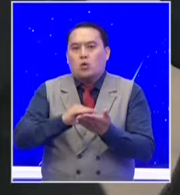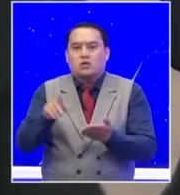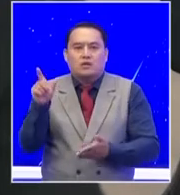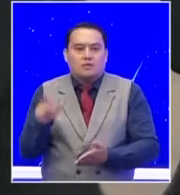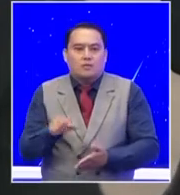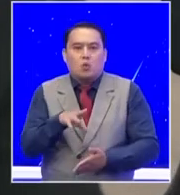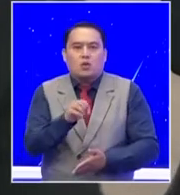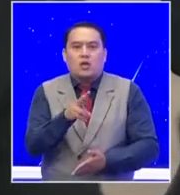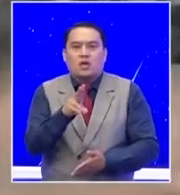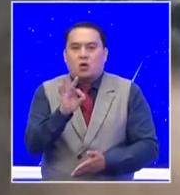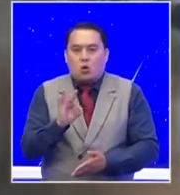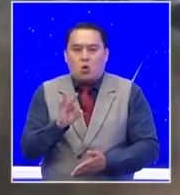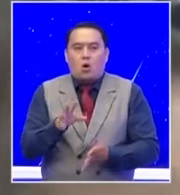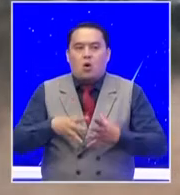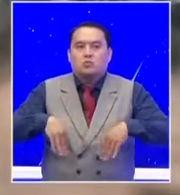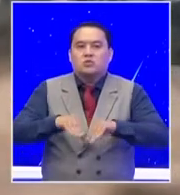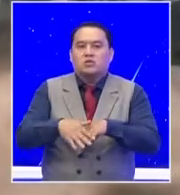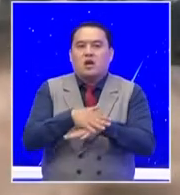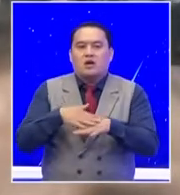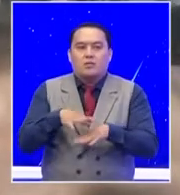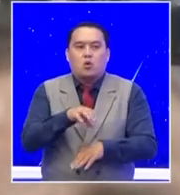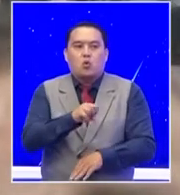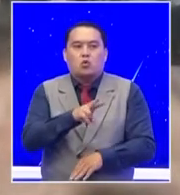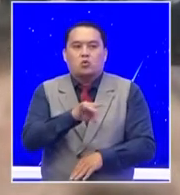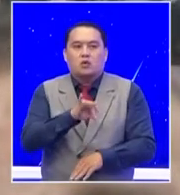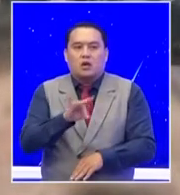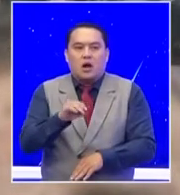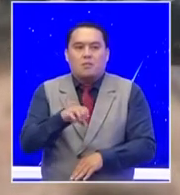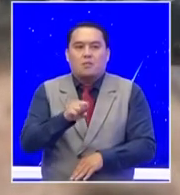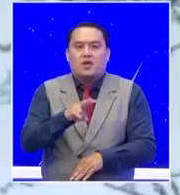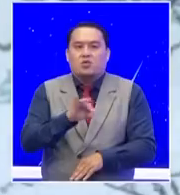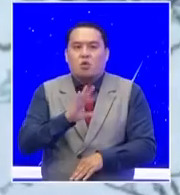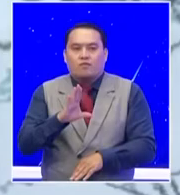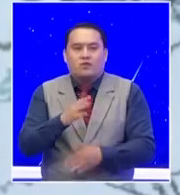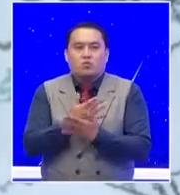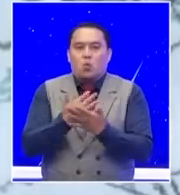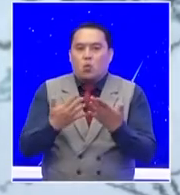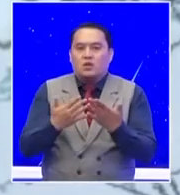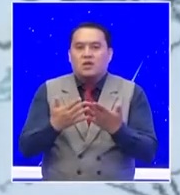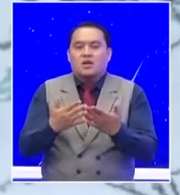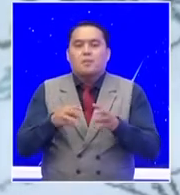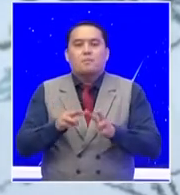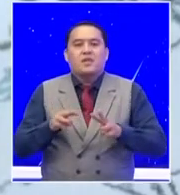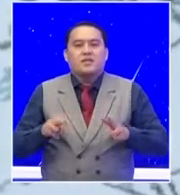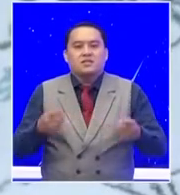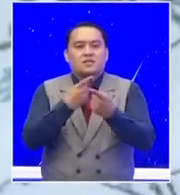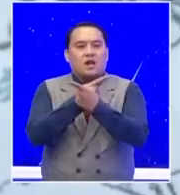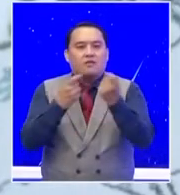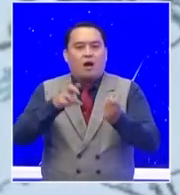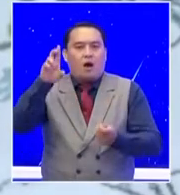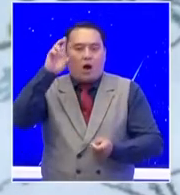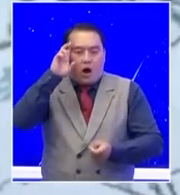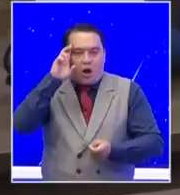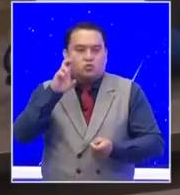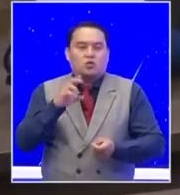Борей, известные общественные деятели Мухтар Тайжан и Мурат Абенов и другие лица. Вице-министр экологии заявил, что